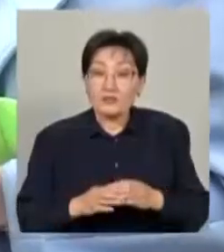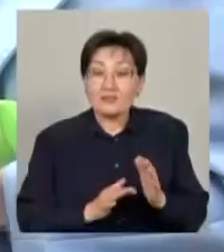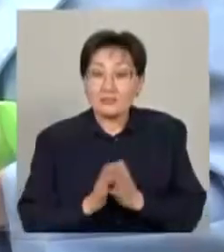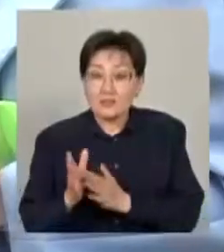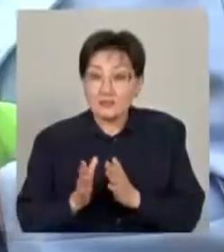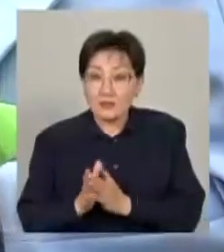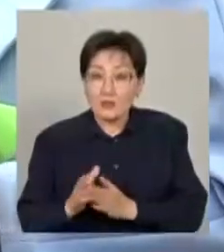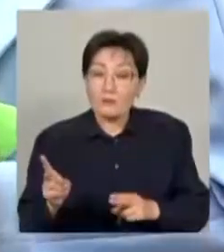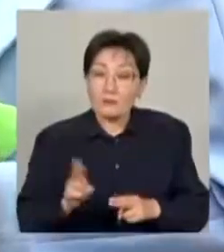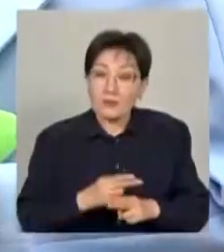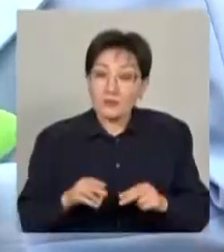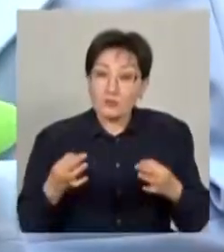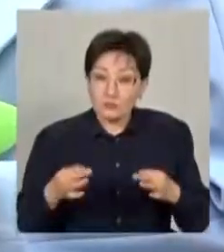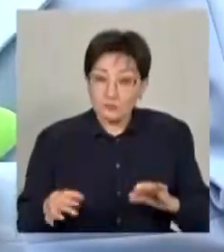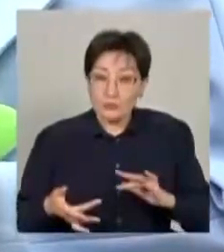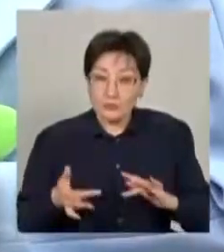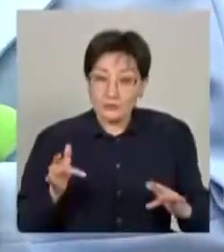доступа к интернету